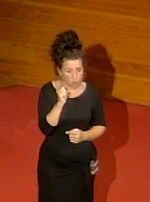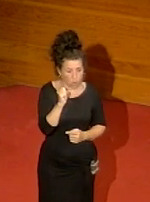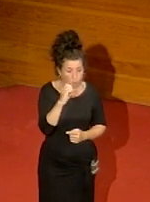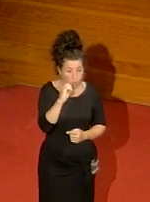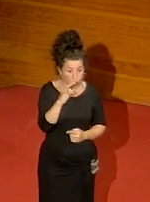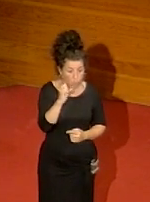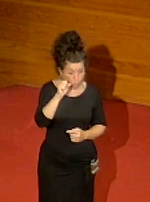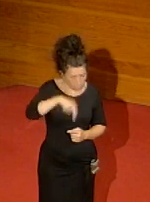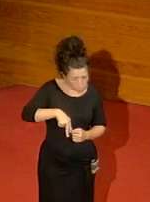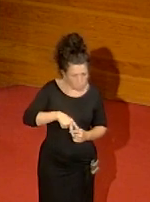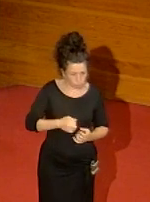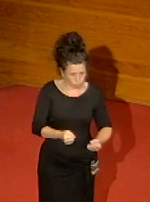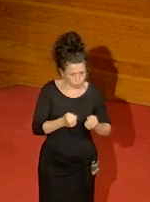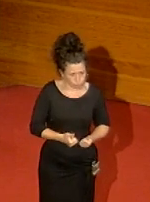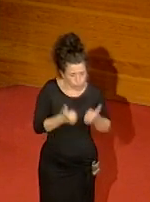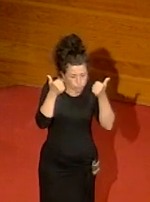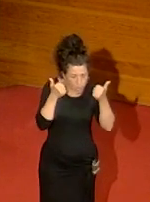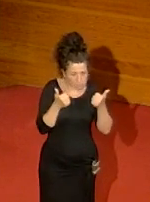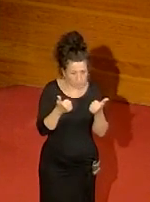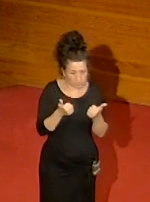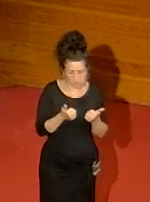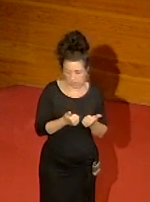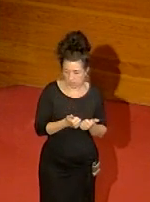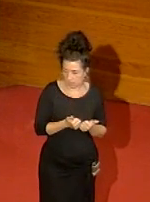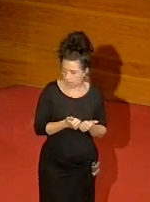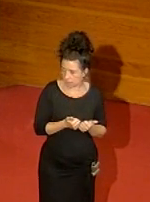sortu da beste altzairuzko